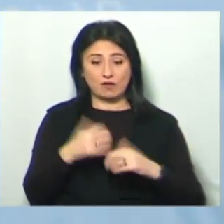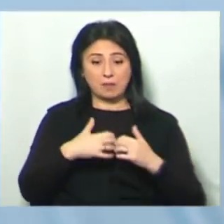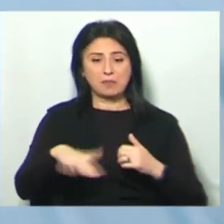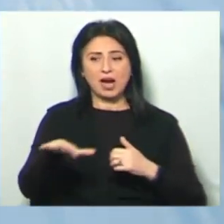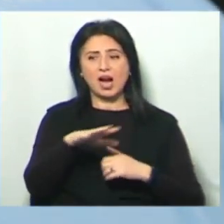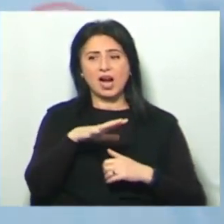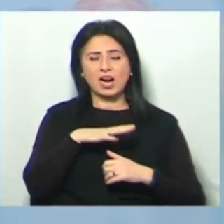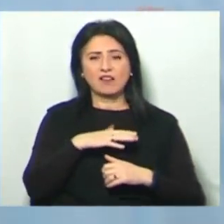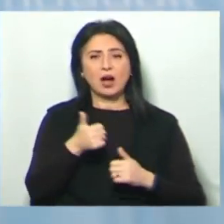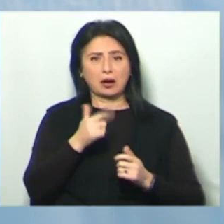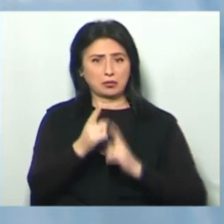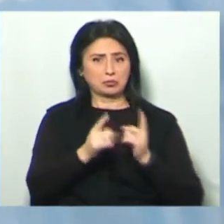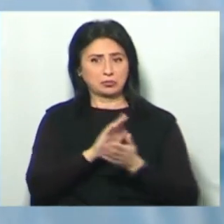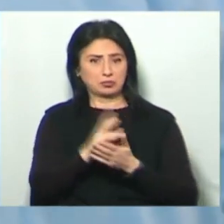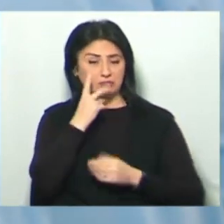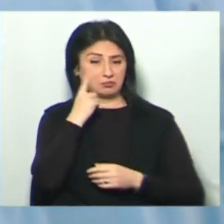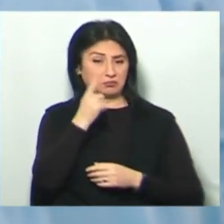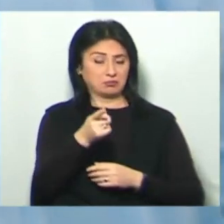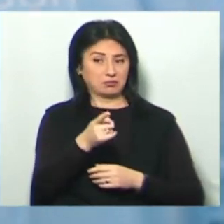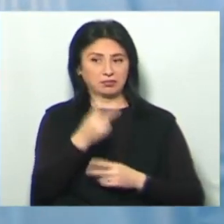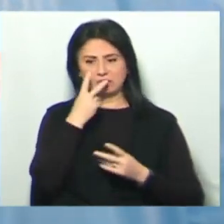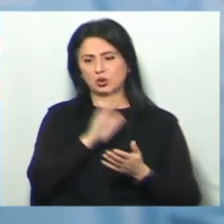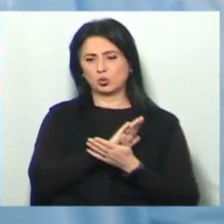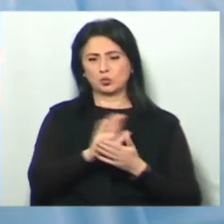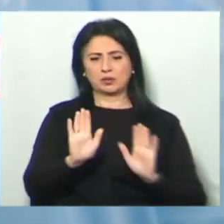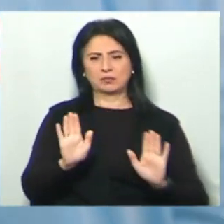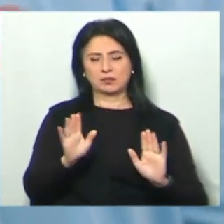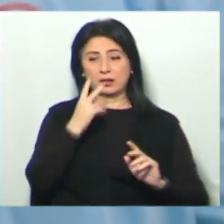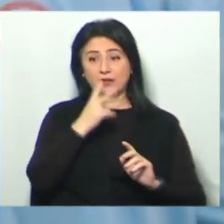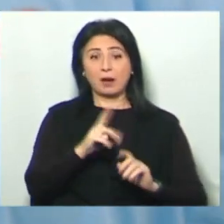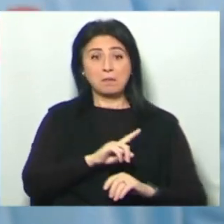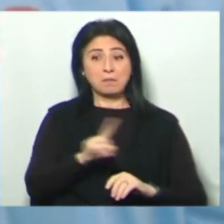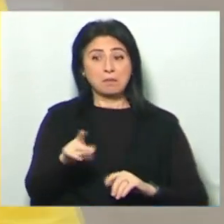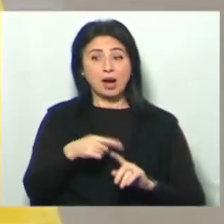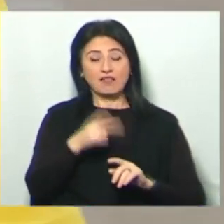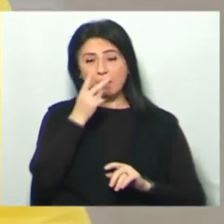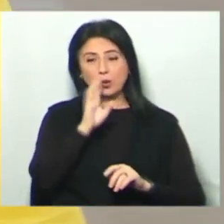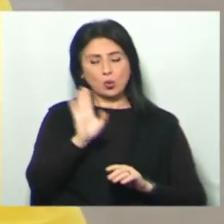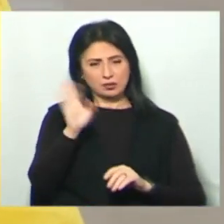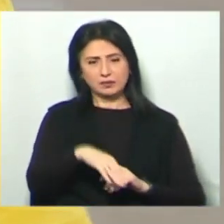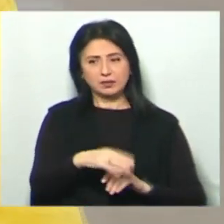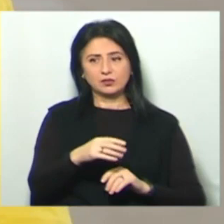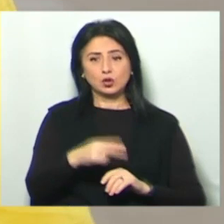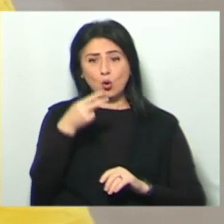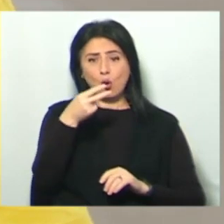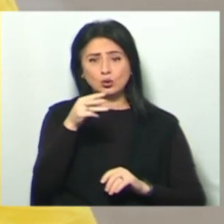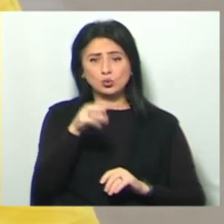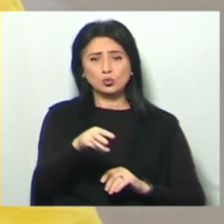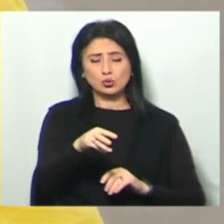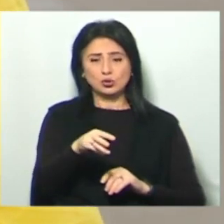იყო კარგი დაალაგებული, ერთი შეხედვით მართლა დასუფთავებული იყო, მაგრამ ამის და მიუხედავად 20